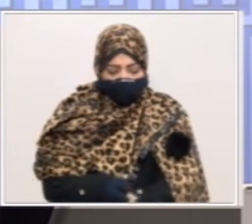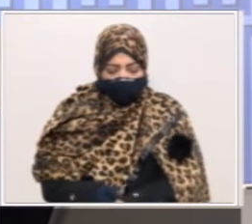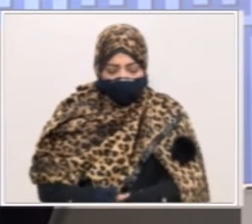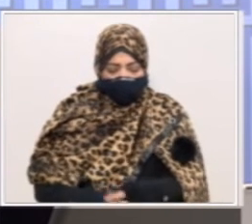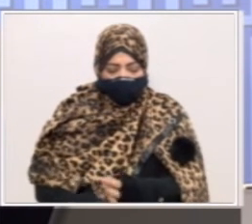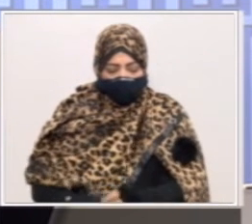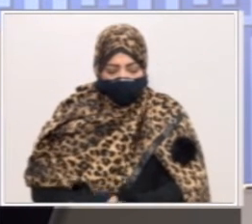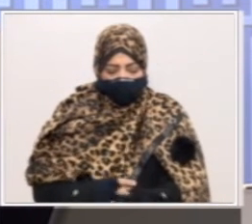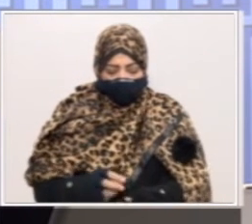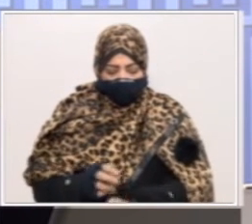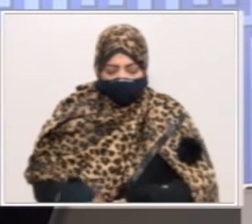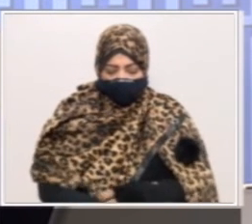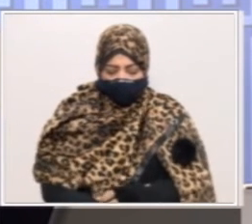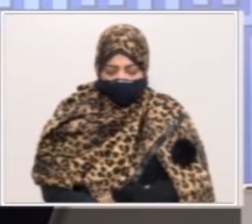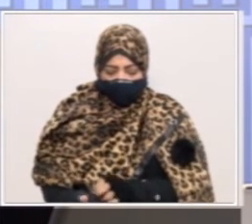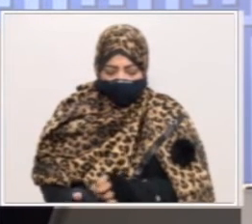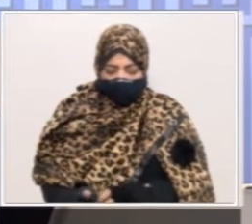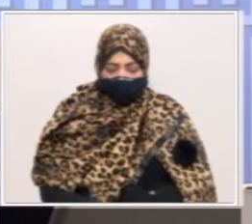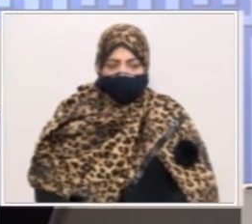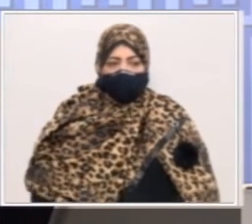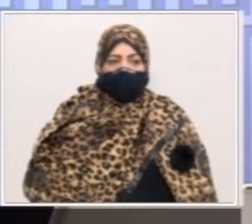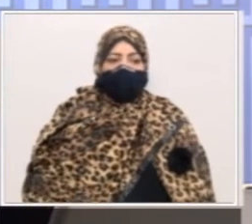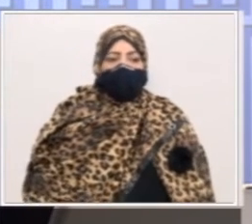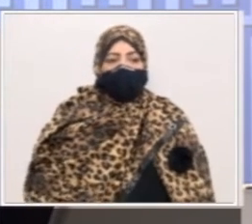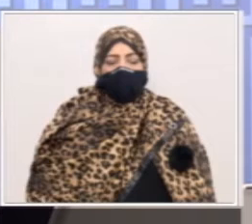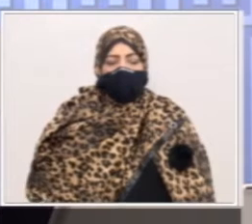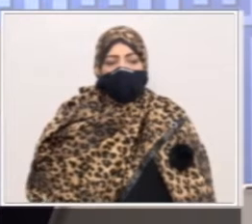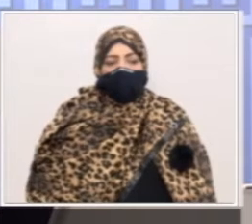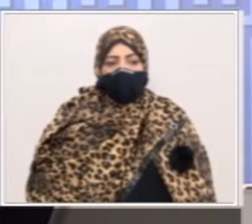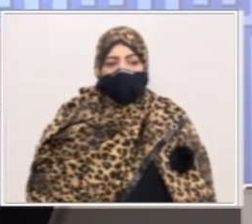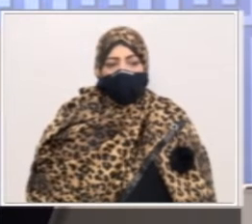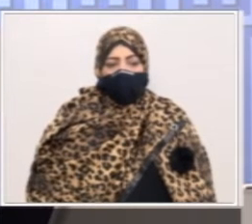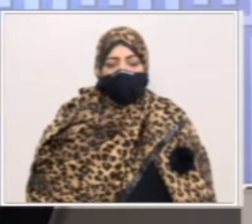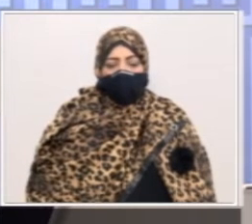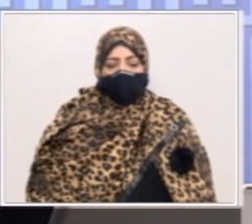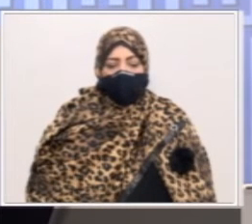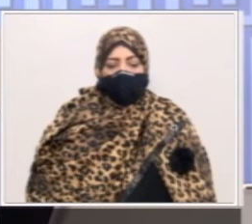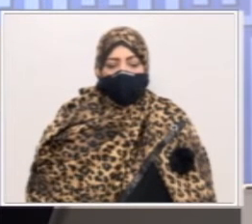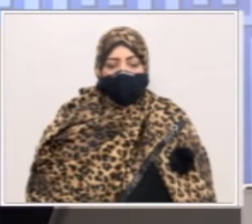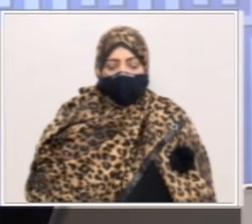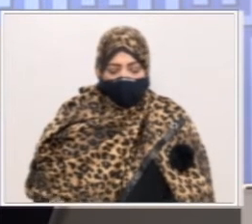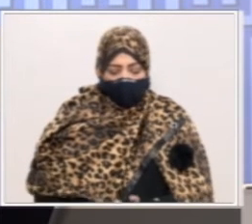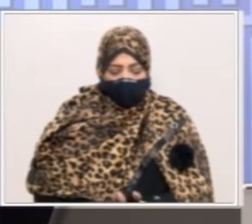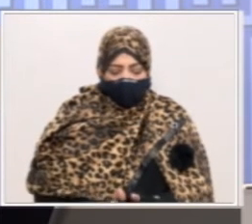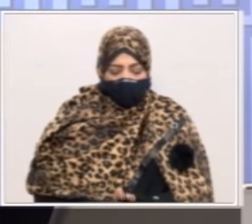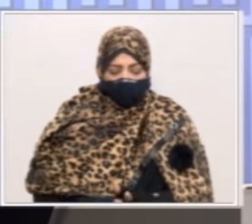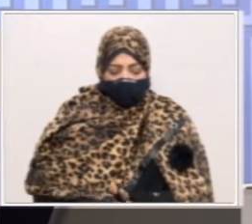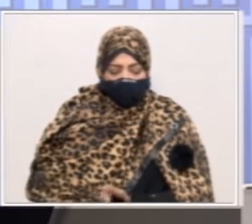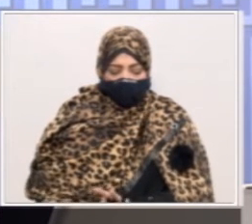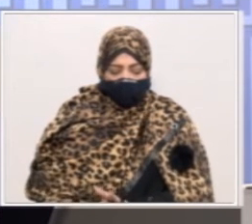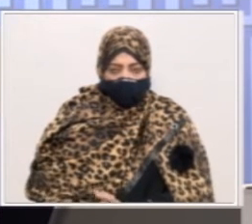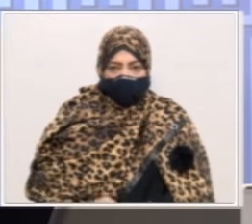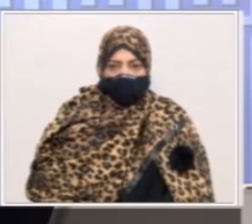ثم يمجه، فهذا لا شيء عليه، لا شيء عليه، صومه صحيح ويتم صومه ولا